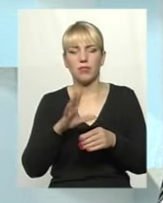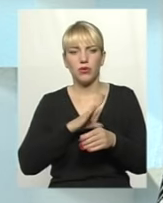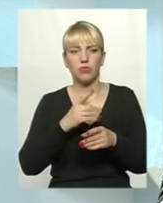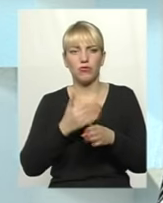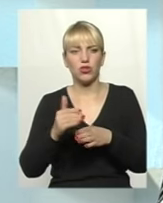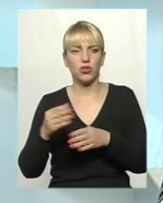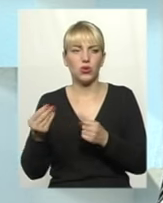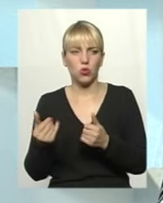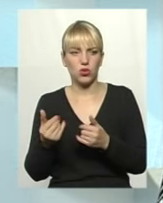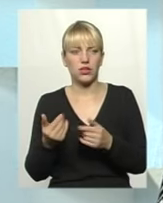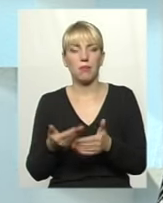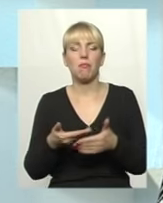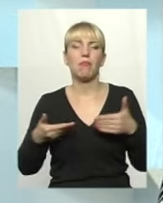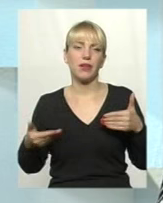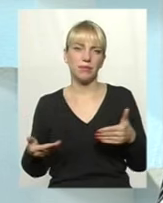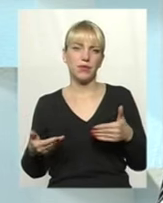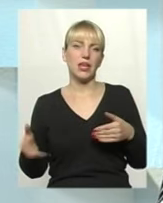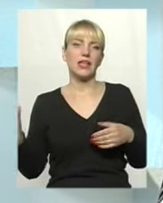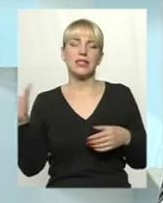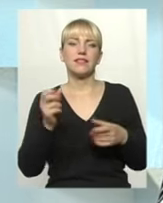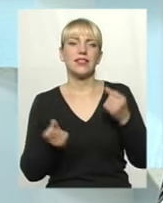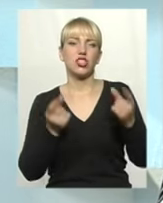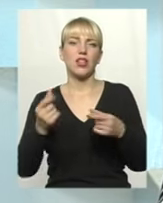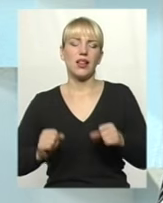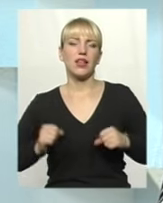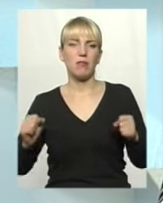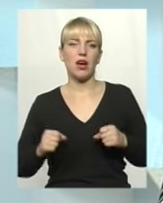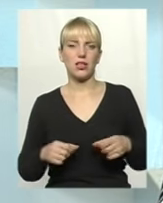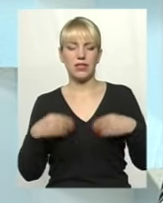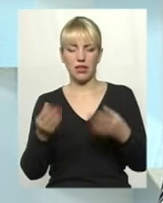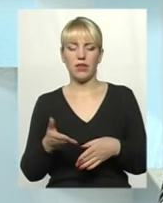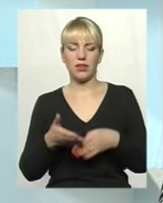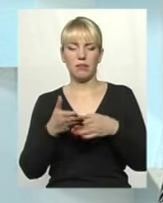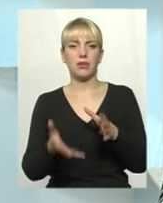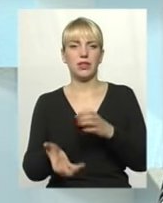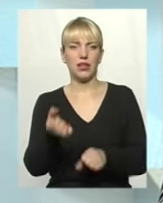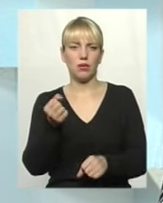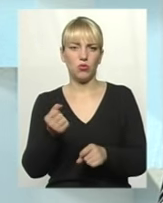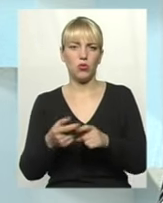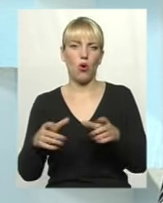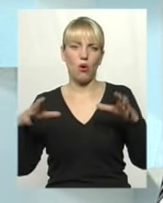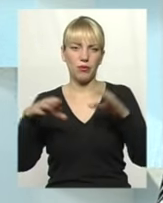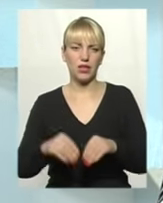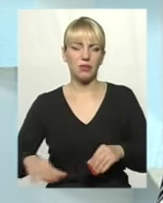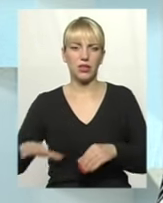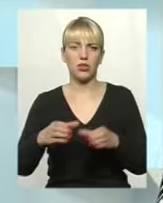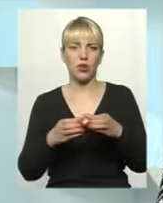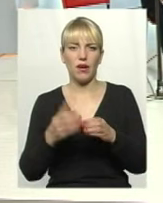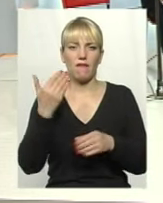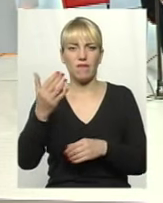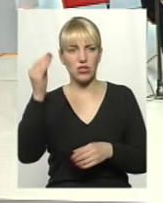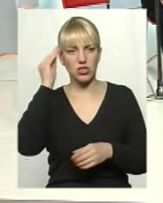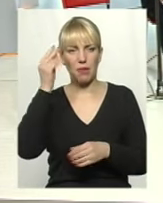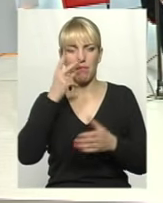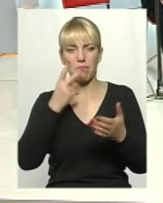кошти. Тобто ми зі всіх джерел намагалися надавати підтримку об'єднаним територіальним громадам. І ваше